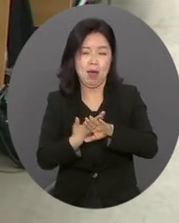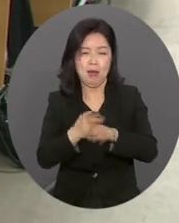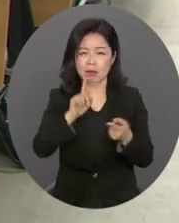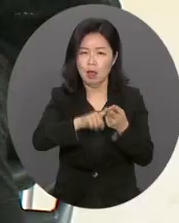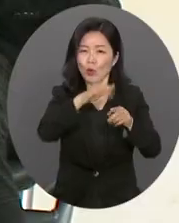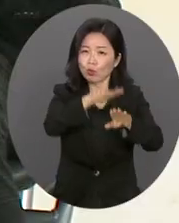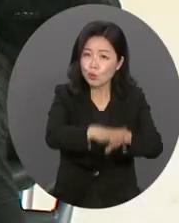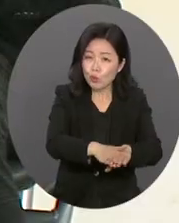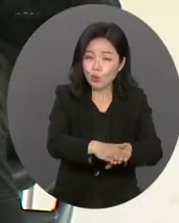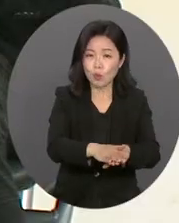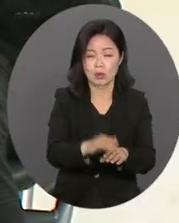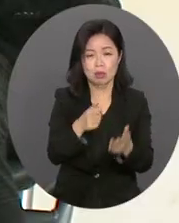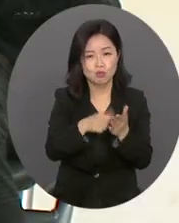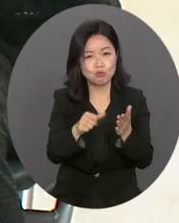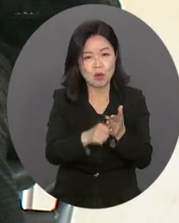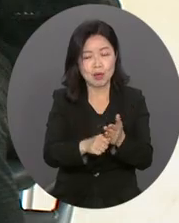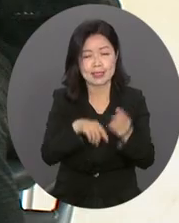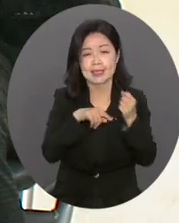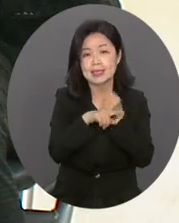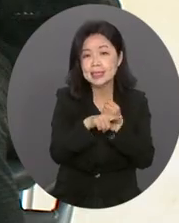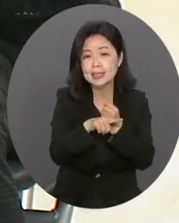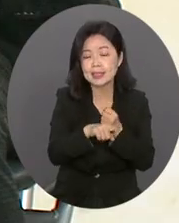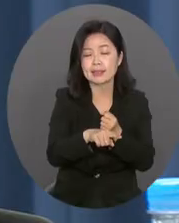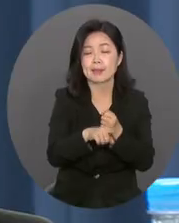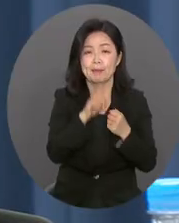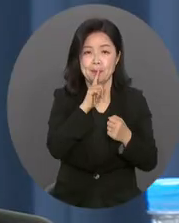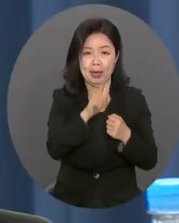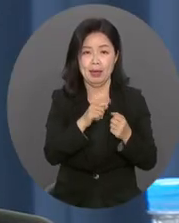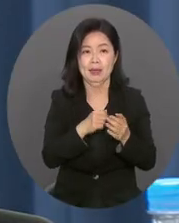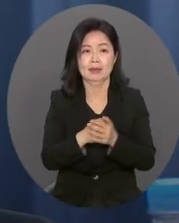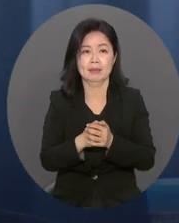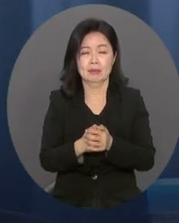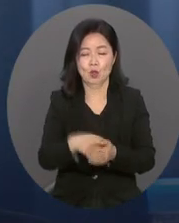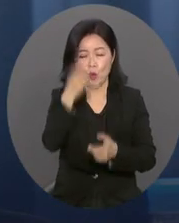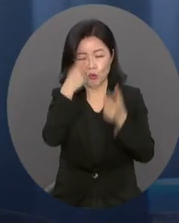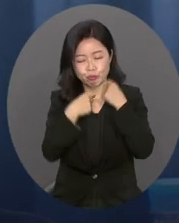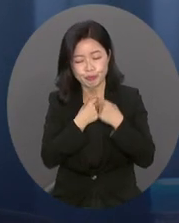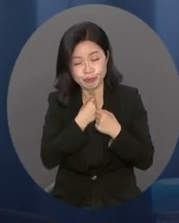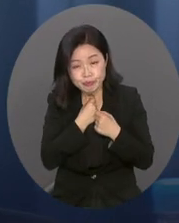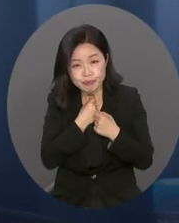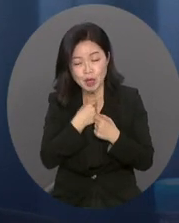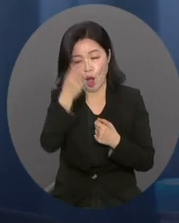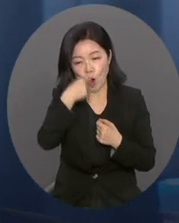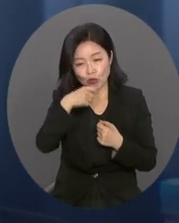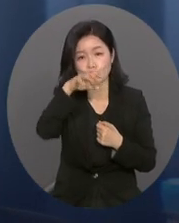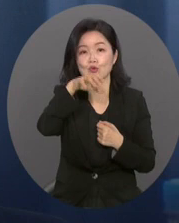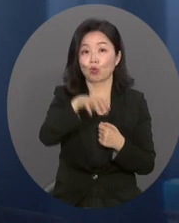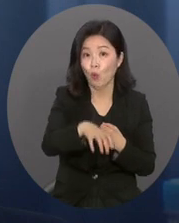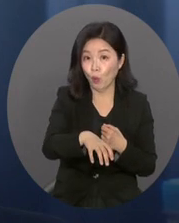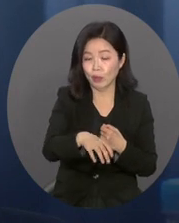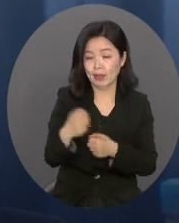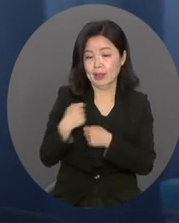한다는 측에서는 작품의 가치와 의미를 강조했습니다. 정말 울고 싶을 때 울 수 있는 곳,